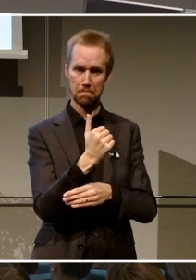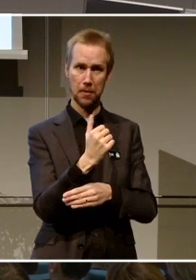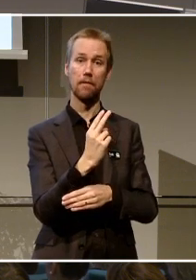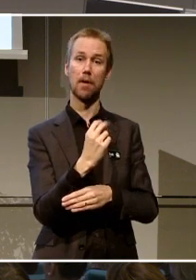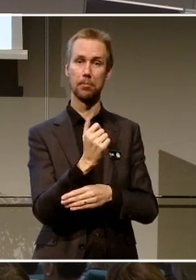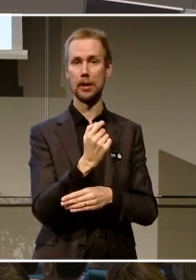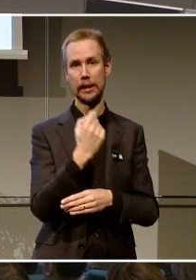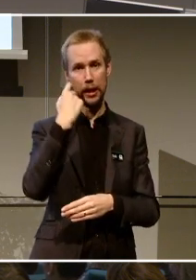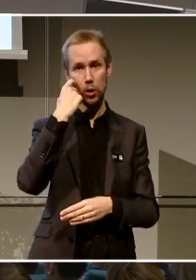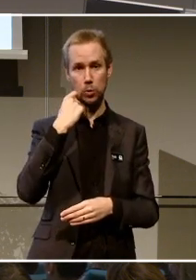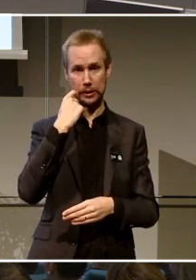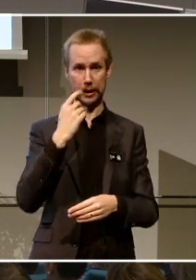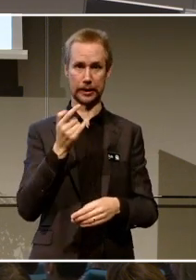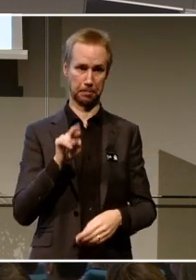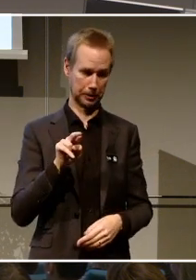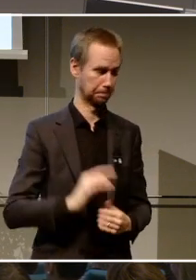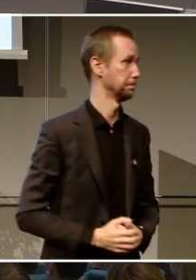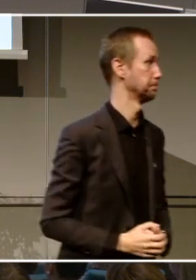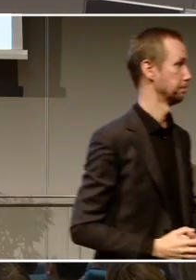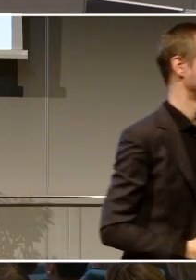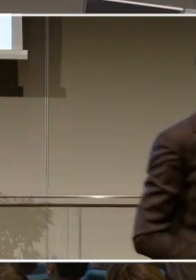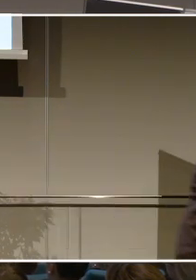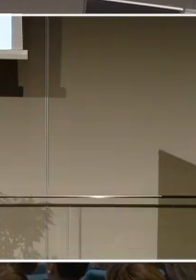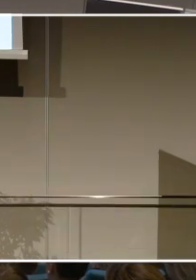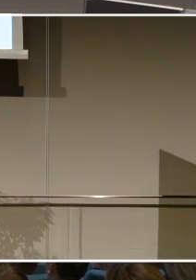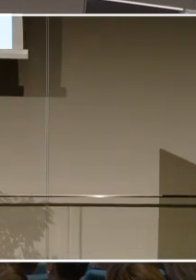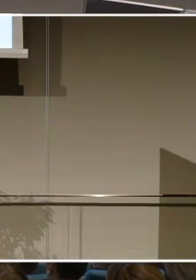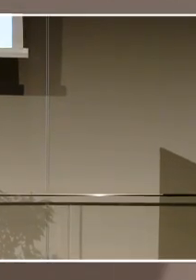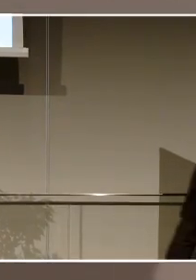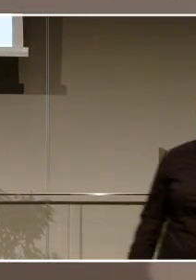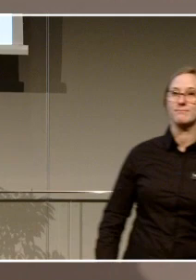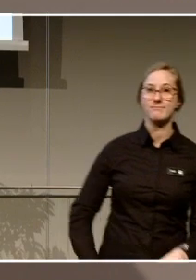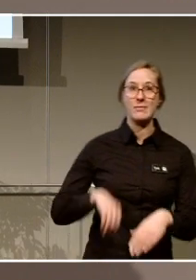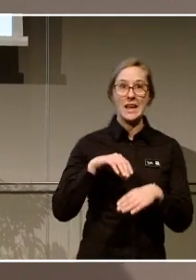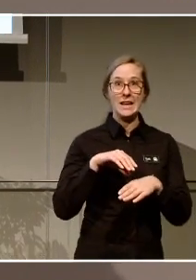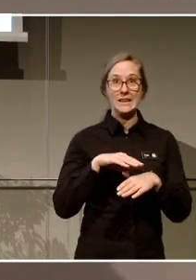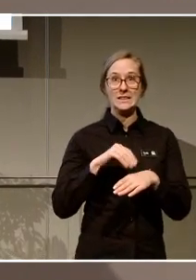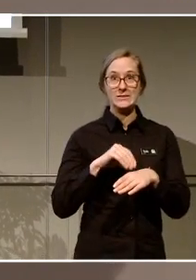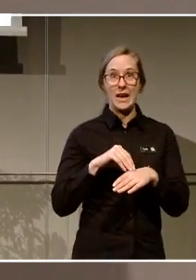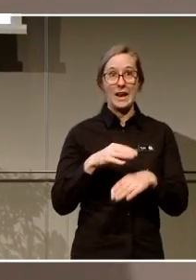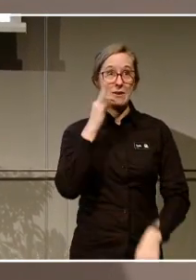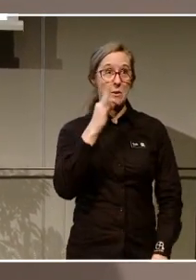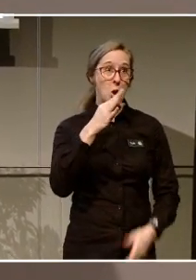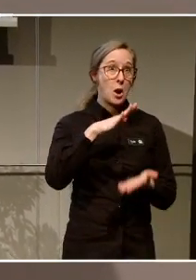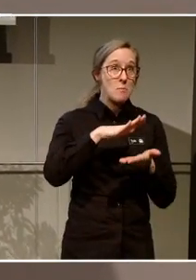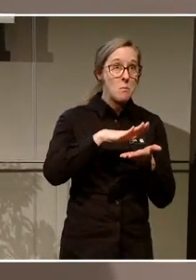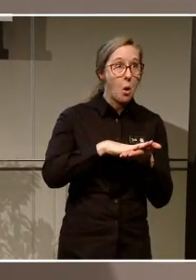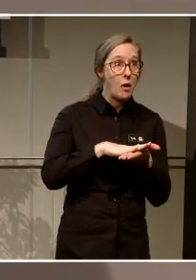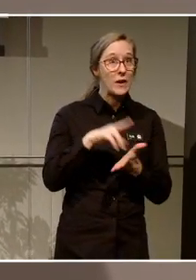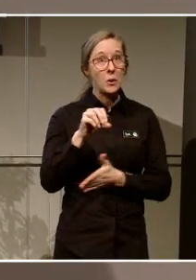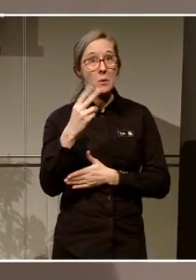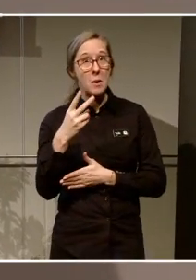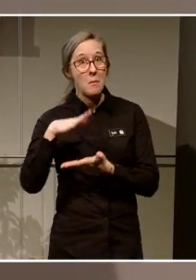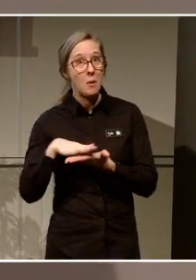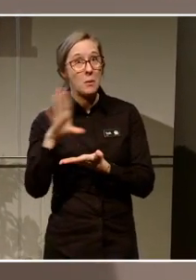roligt exempel. Det vabbas ju ganska mycket i Sverige, särskilt i februari och november. Men hur